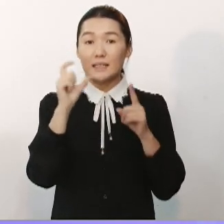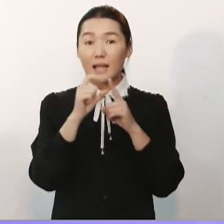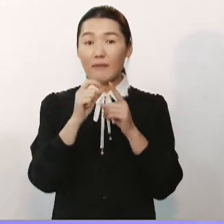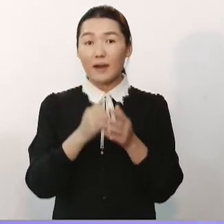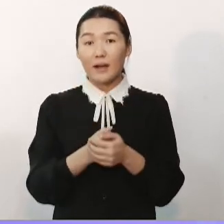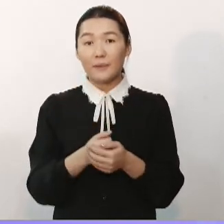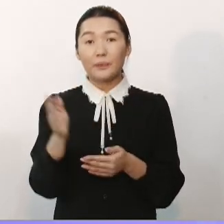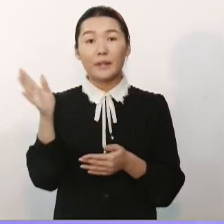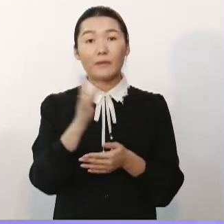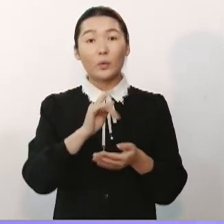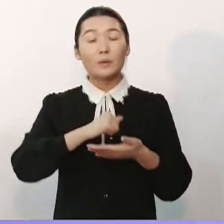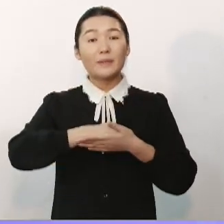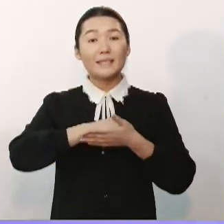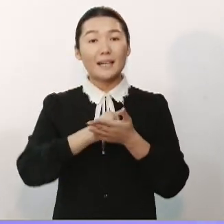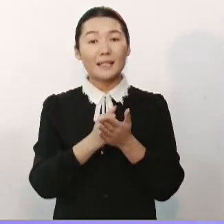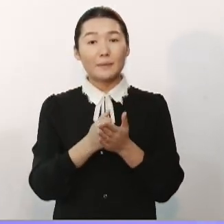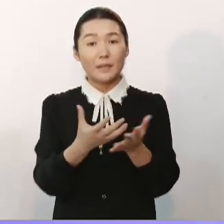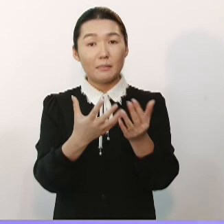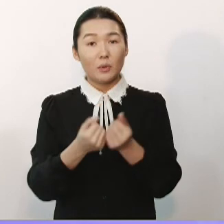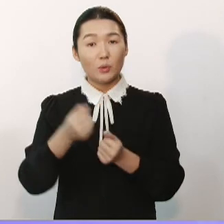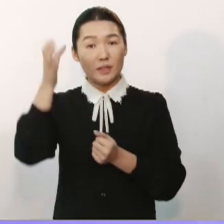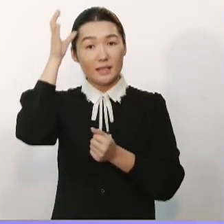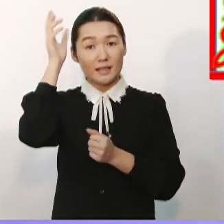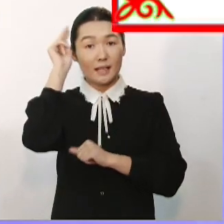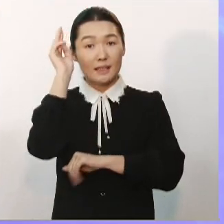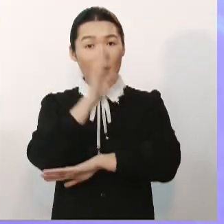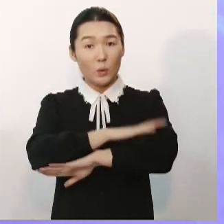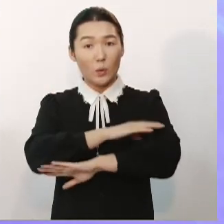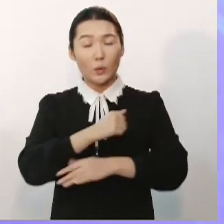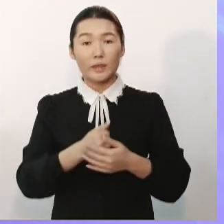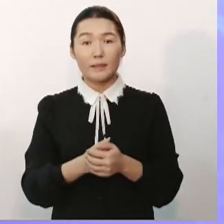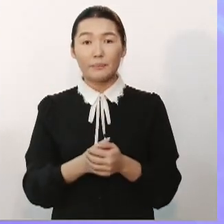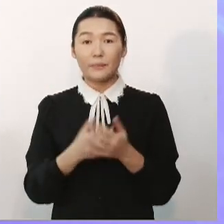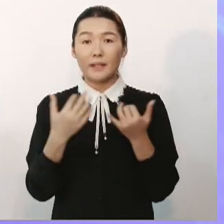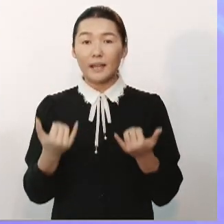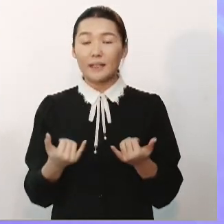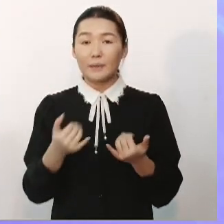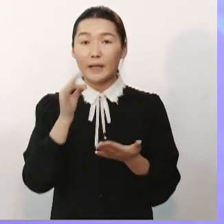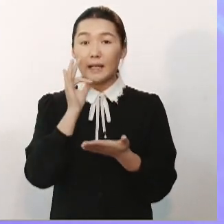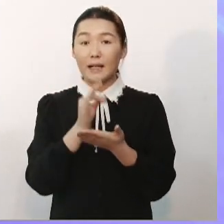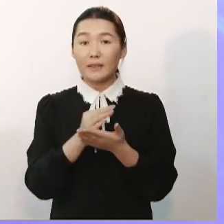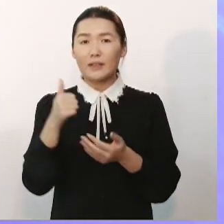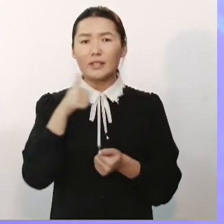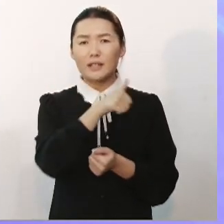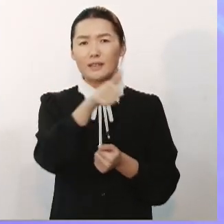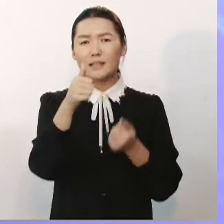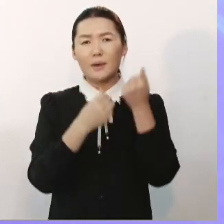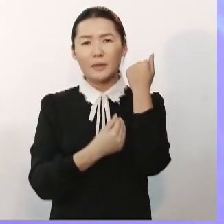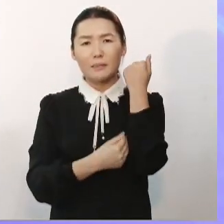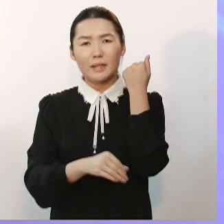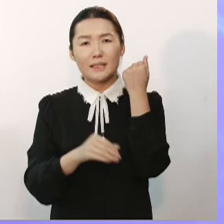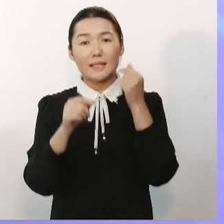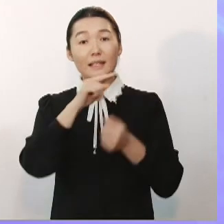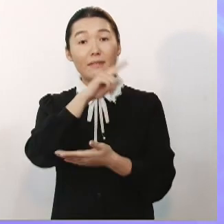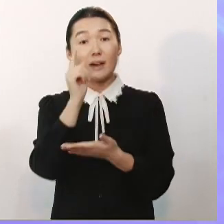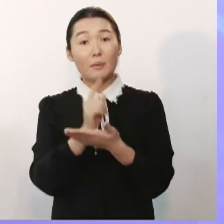Вот мы и закрепили полученные знания на уроке. Ну а теперь ответьте на самый последний вопрос